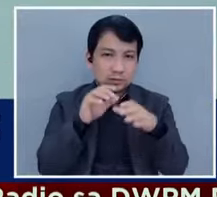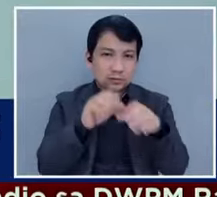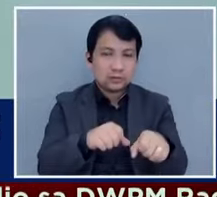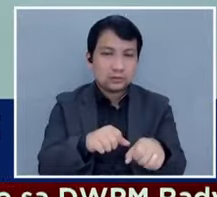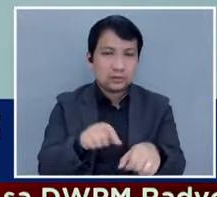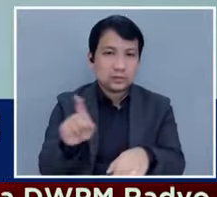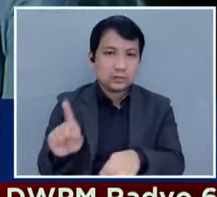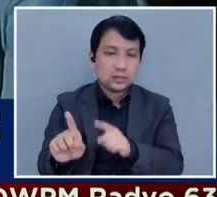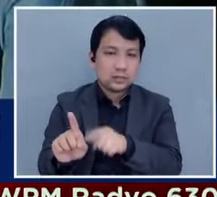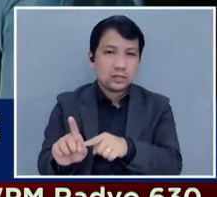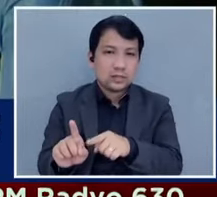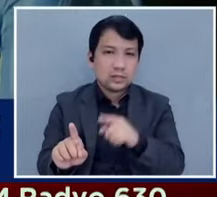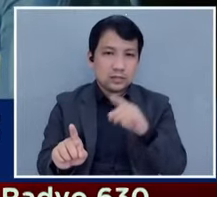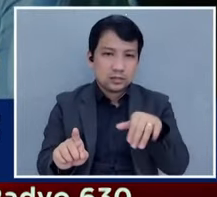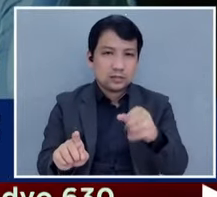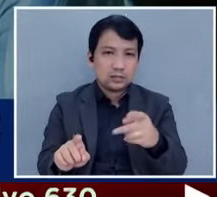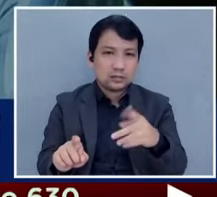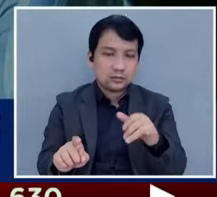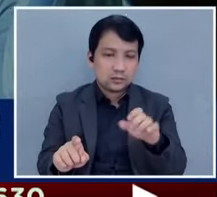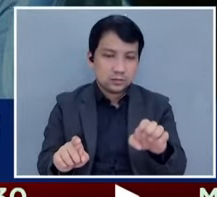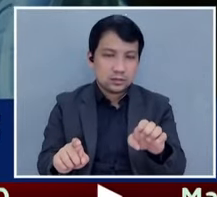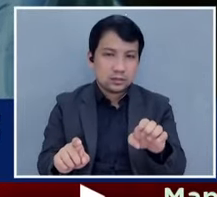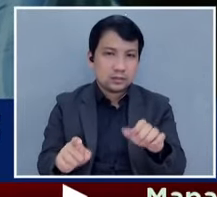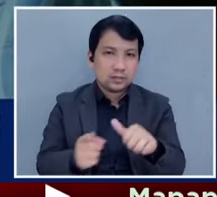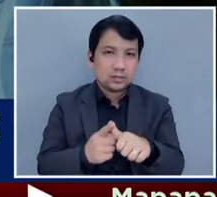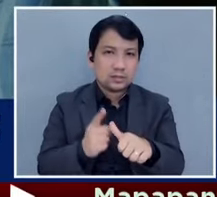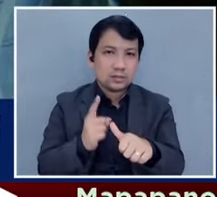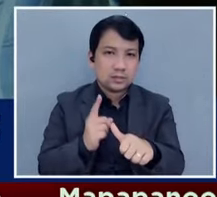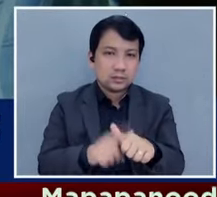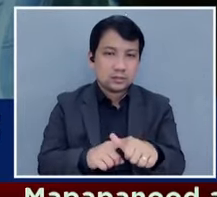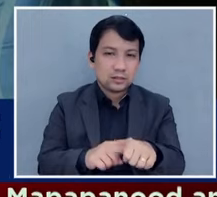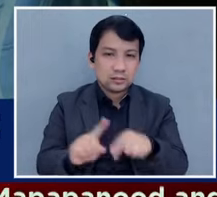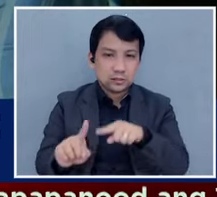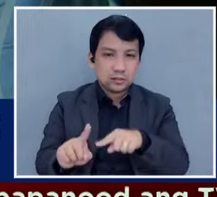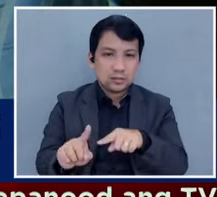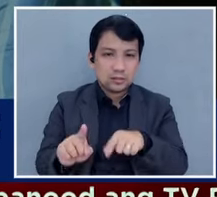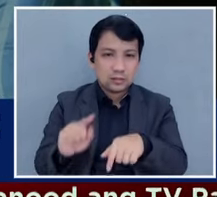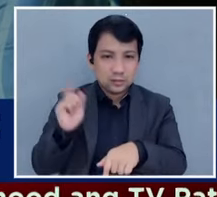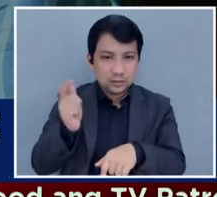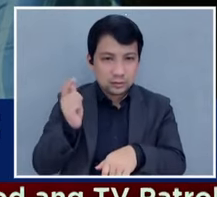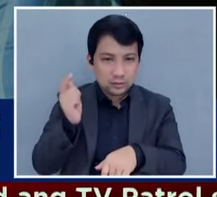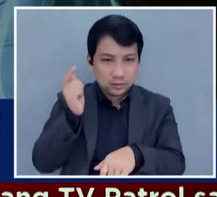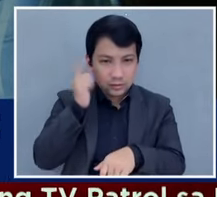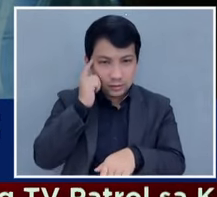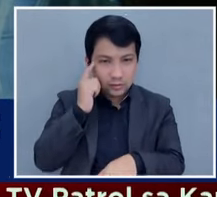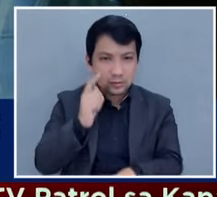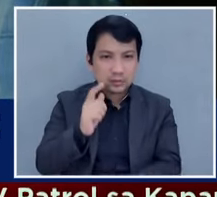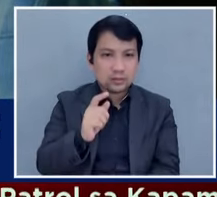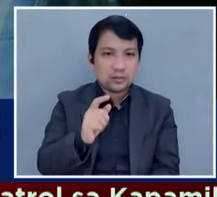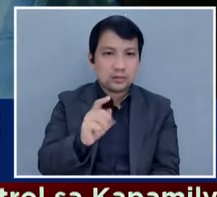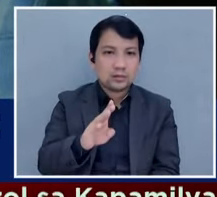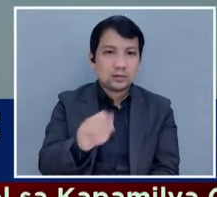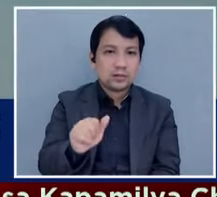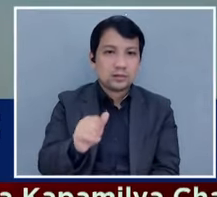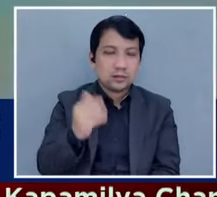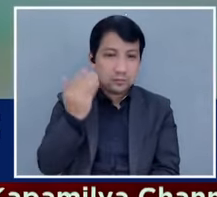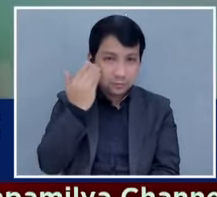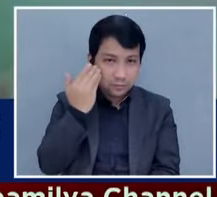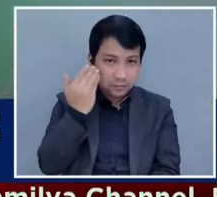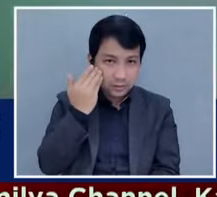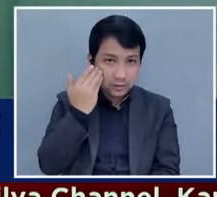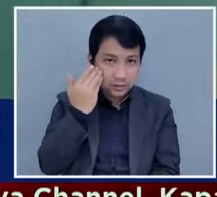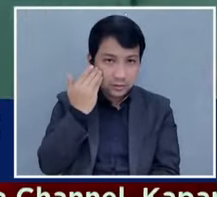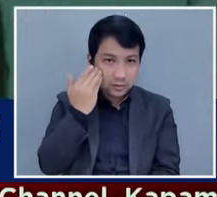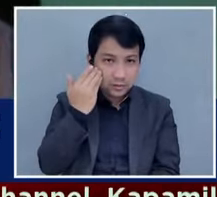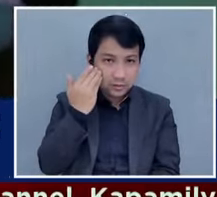kay alias Jackie. Nauna rito, isang ahente ng National Bureau of Investigation ang nagpanggap na parokyano na